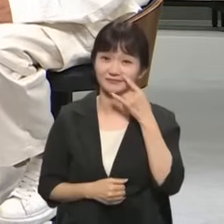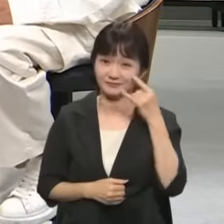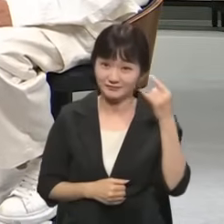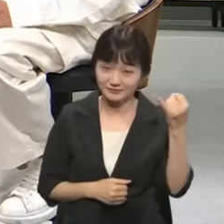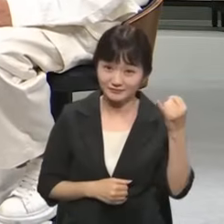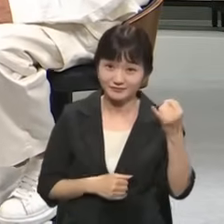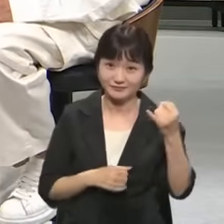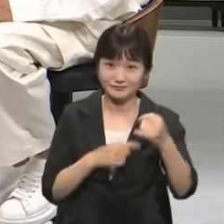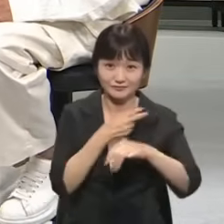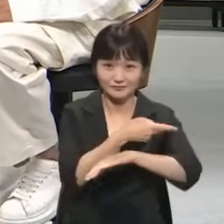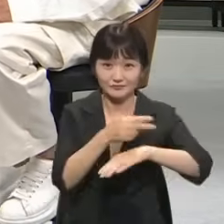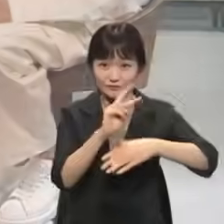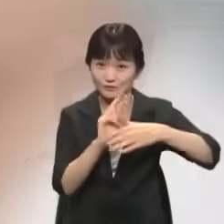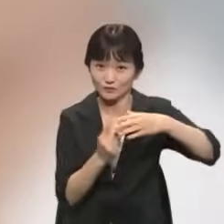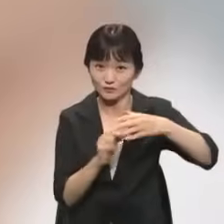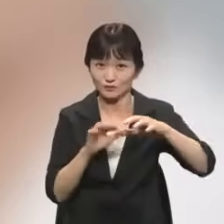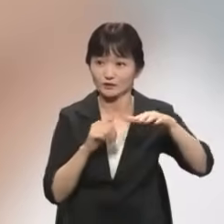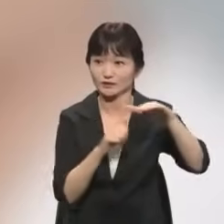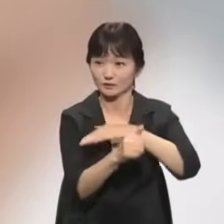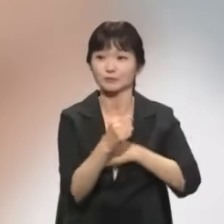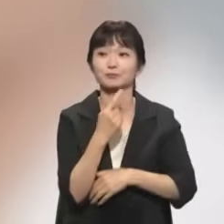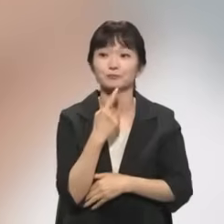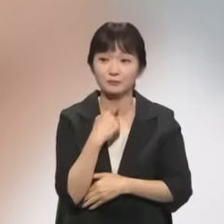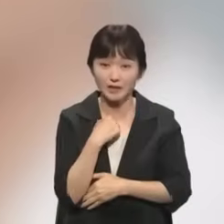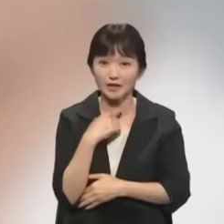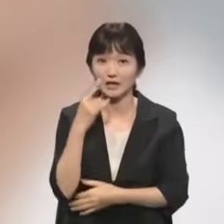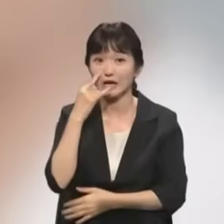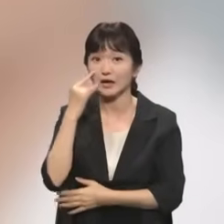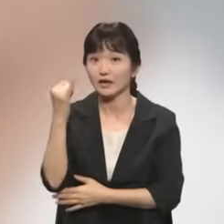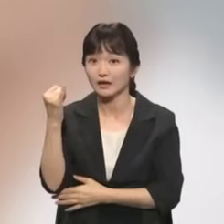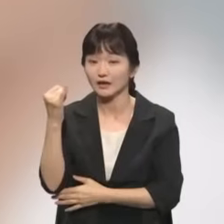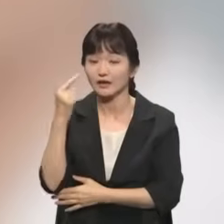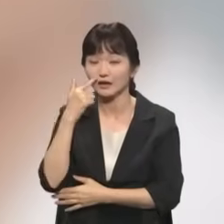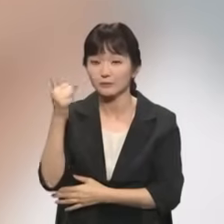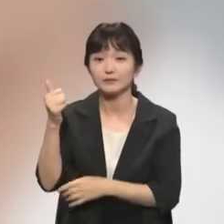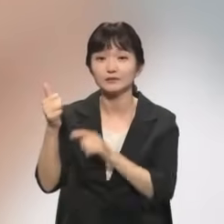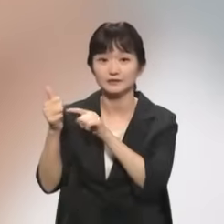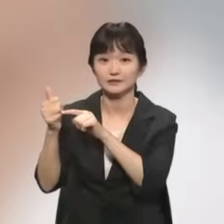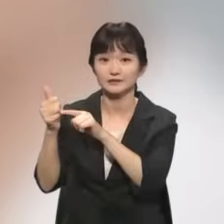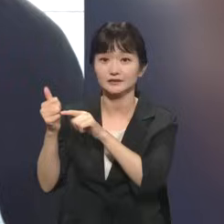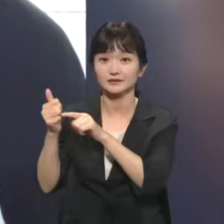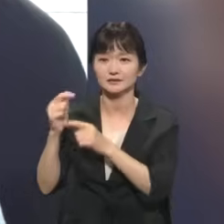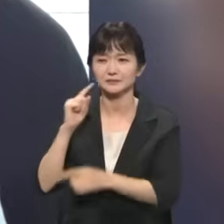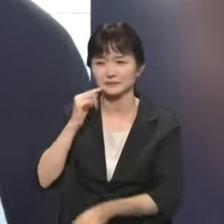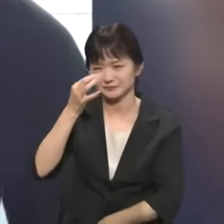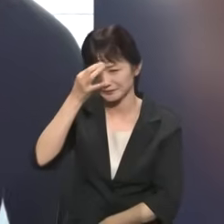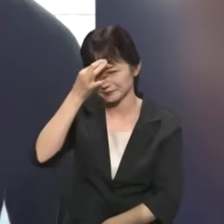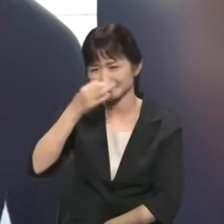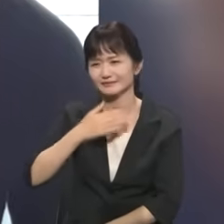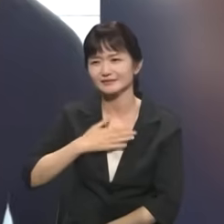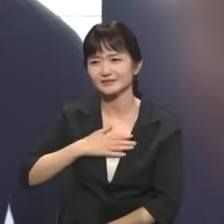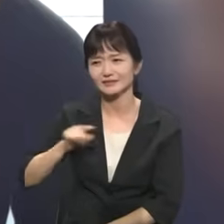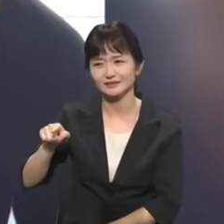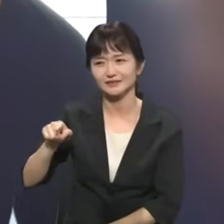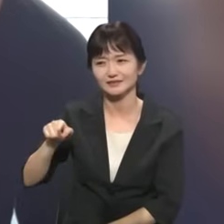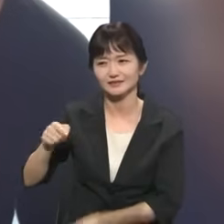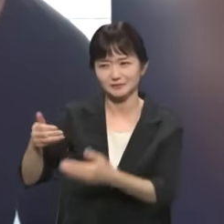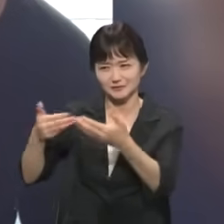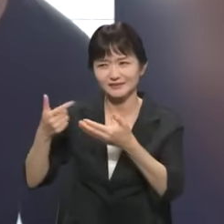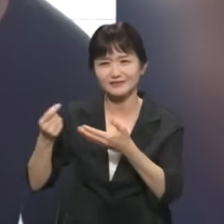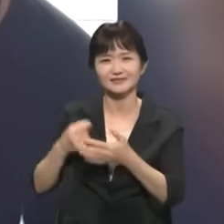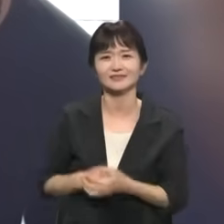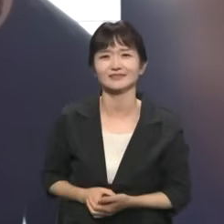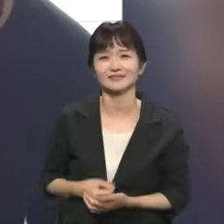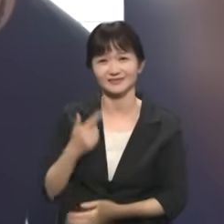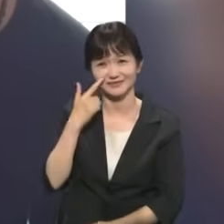어머니가 아티스틱 스위밍 국가대표 출신이시고, 또 아버지가 바로 그 예술적 감성은 여기서 온것 같다. 아버지가